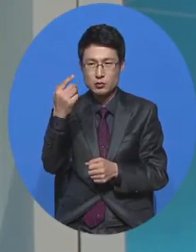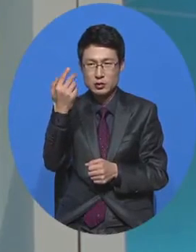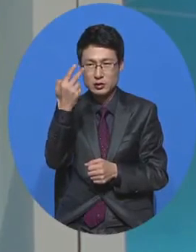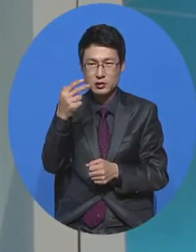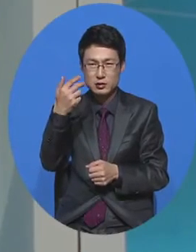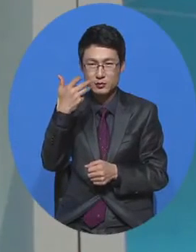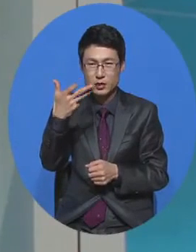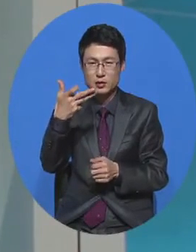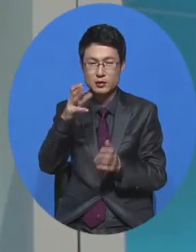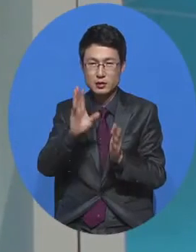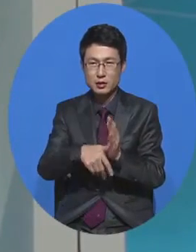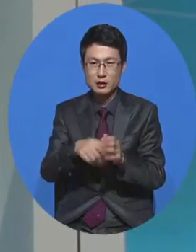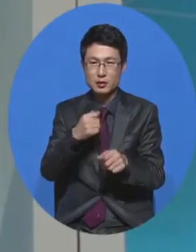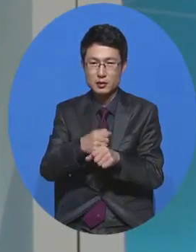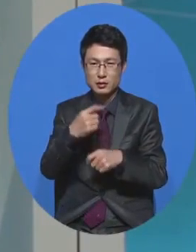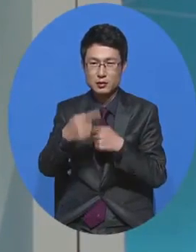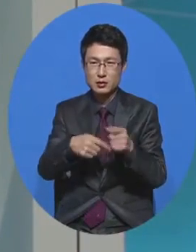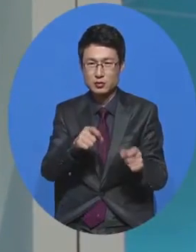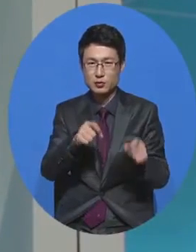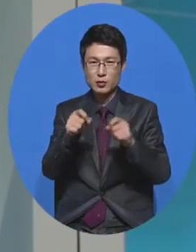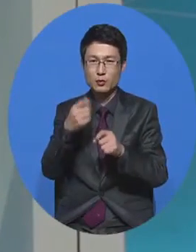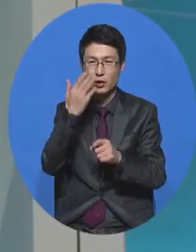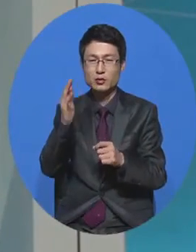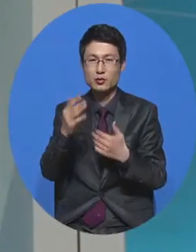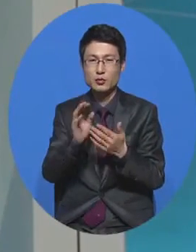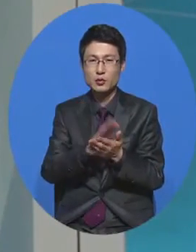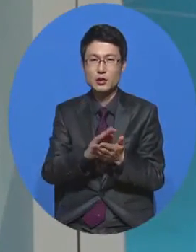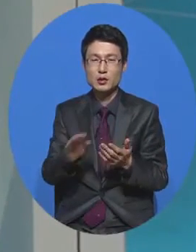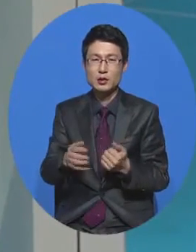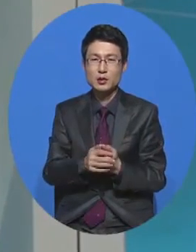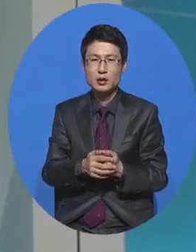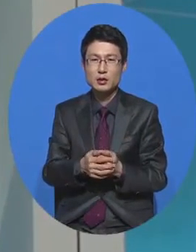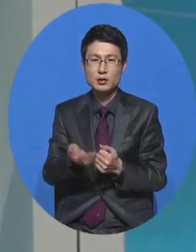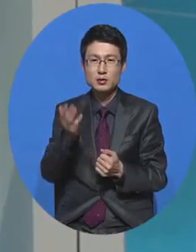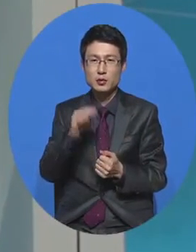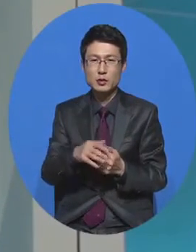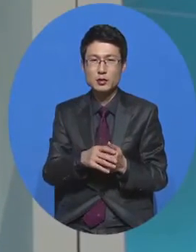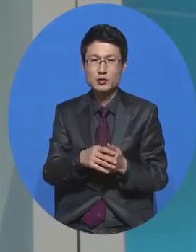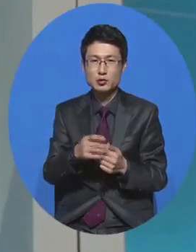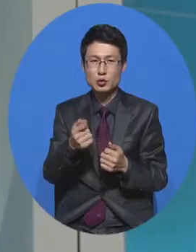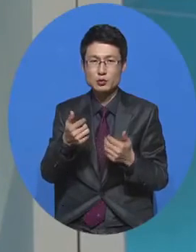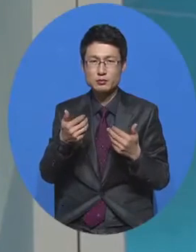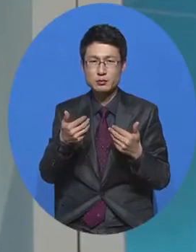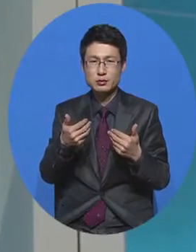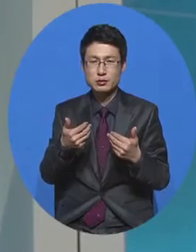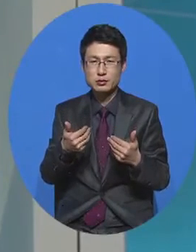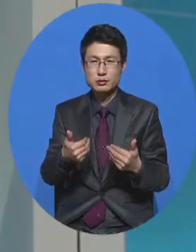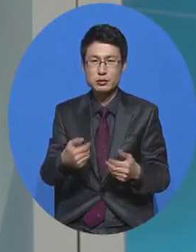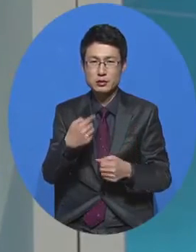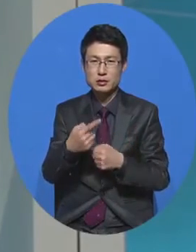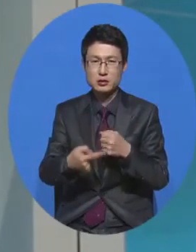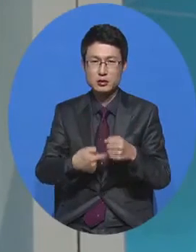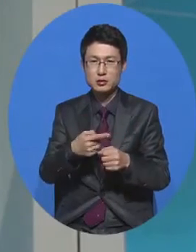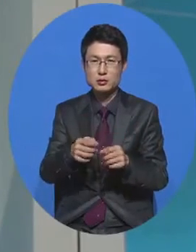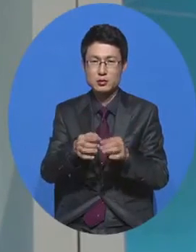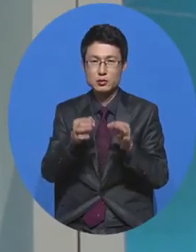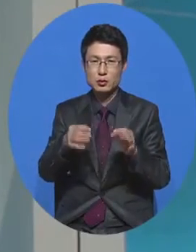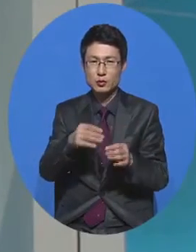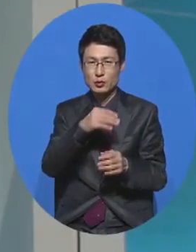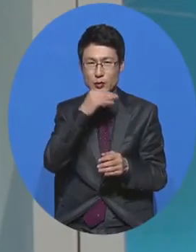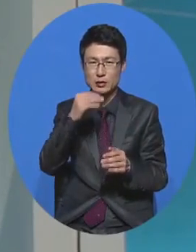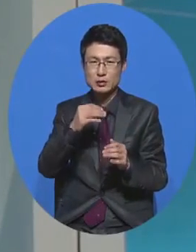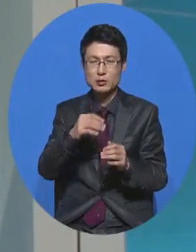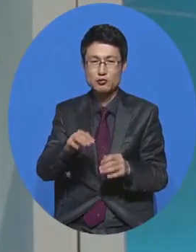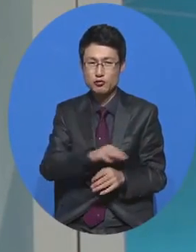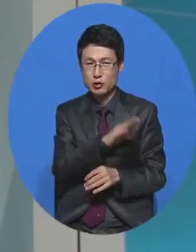5일 연주복 아 가능하거든요 매 님 뭐 그러면 어느정도 이제 진정이 되면서 1년 동안 올바른 역사 구리가